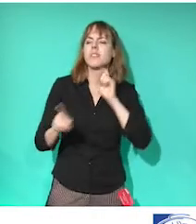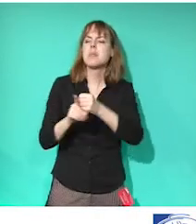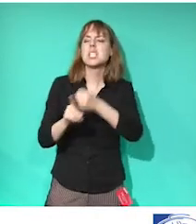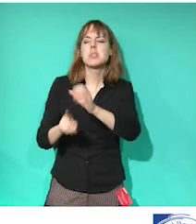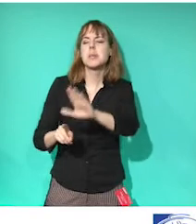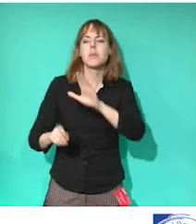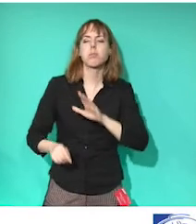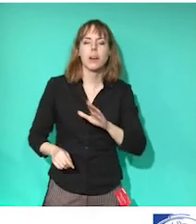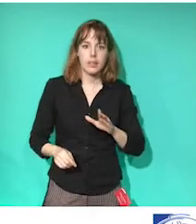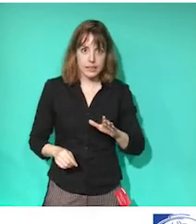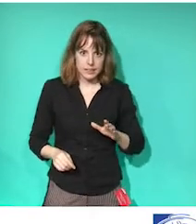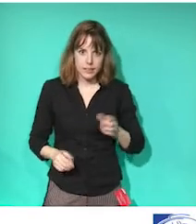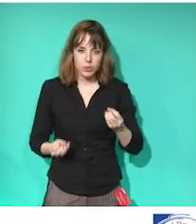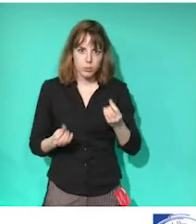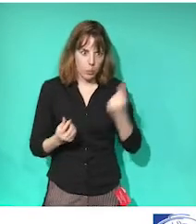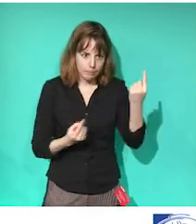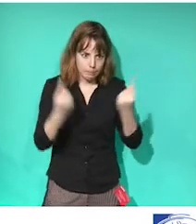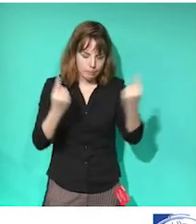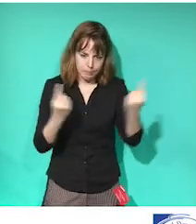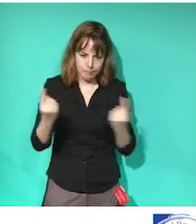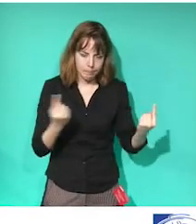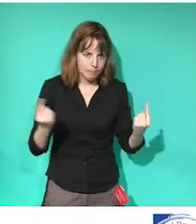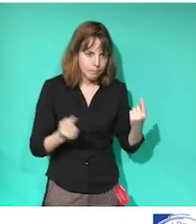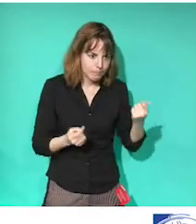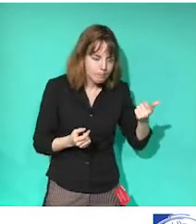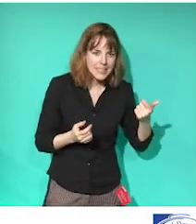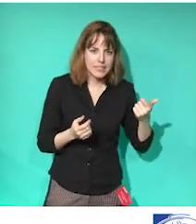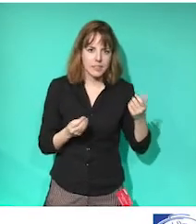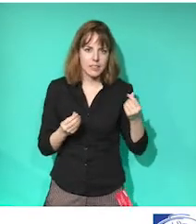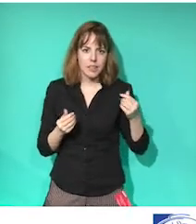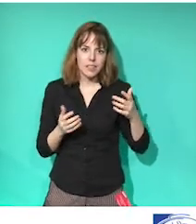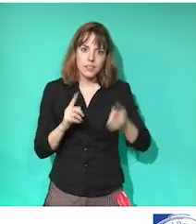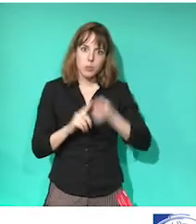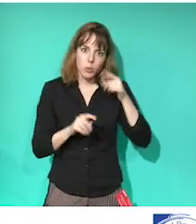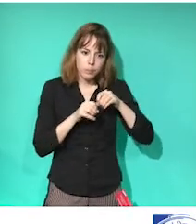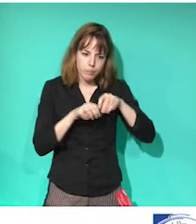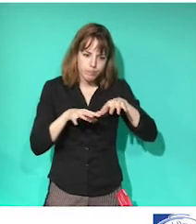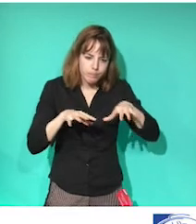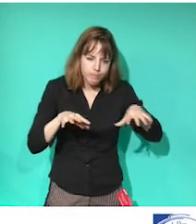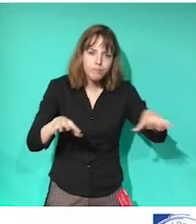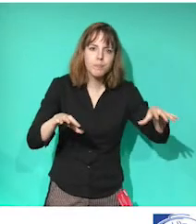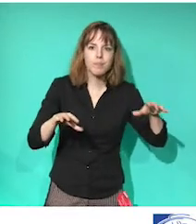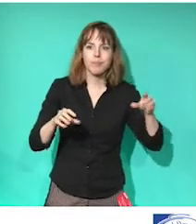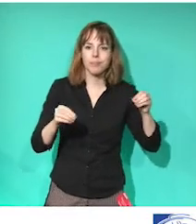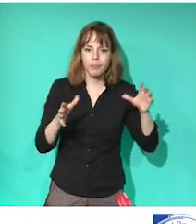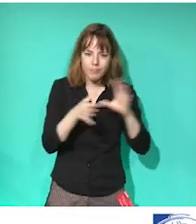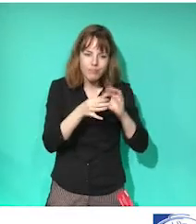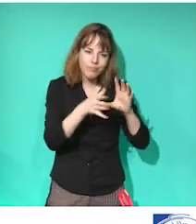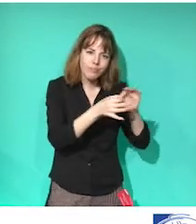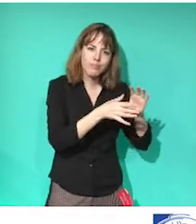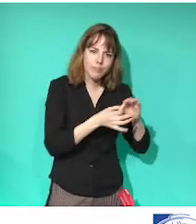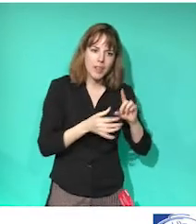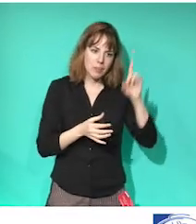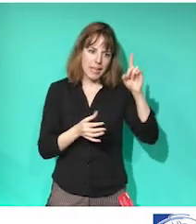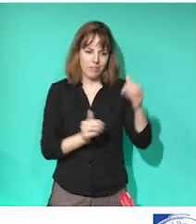nombreuses dans vos milieux. Et vous créez des liens, vous étendez vos réseaux, mais dans des milieux où